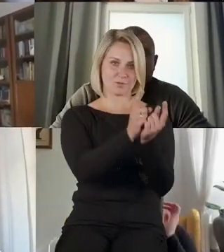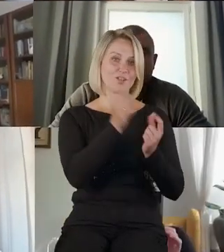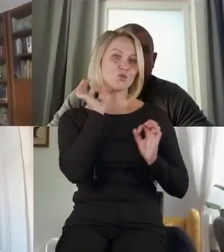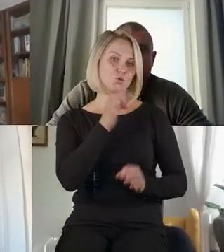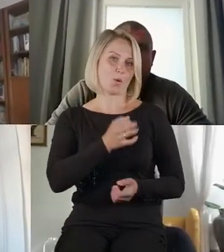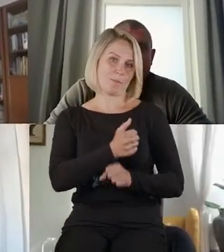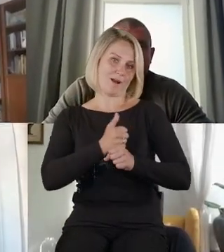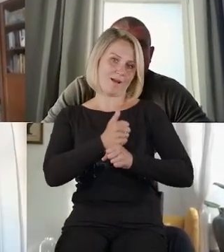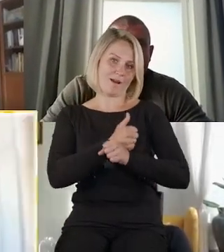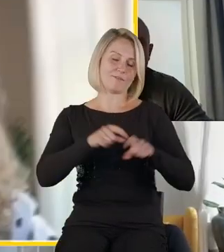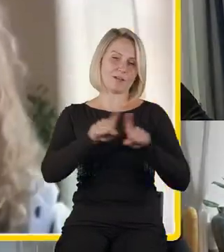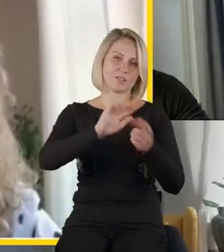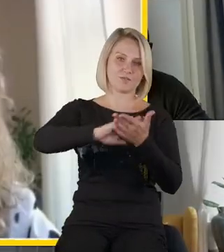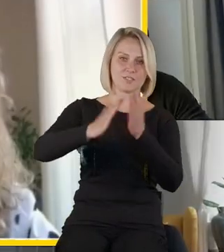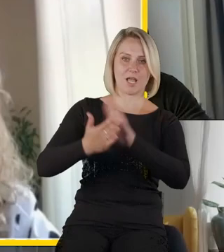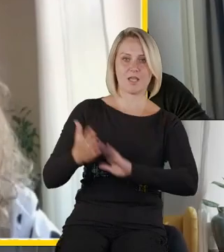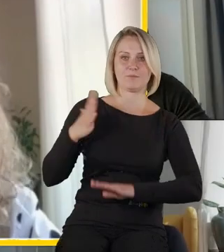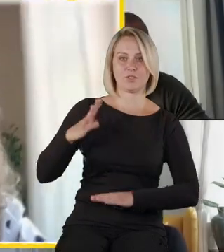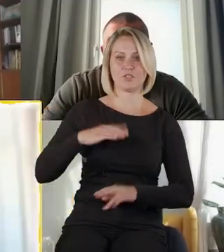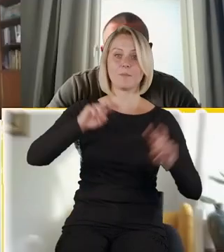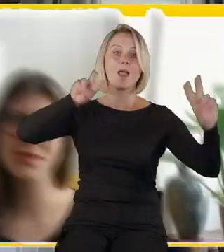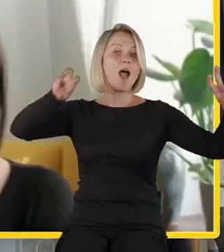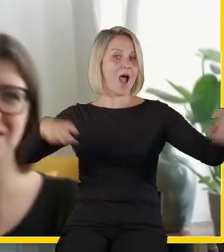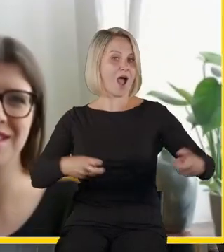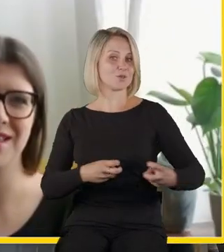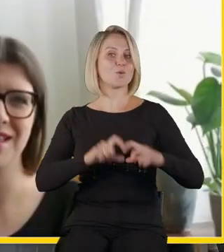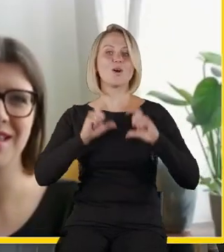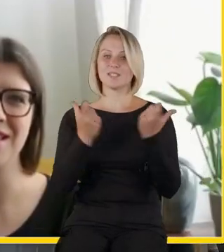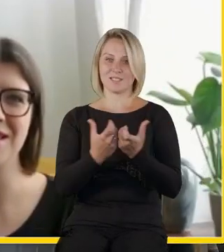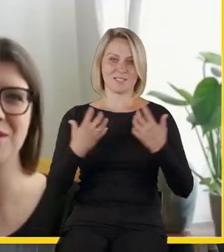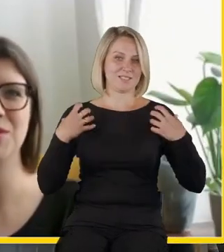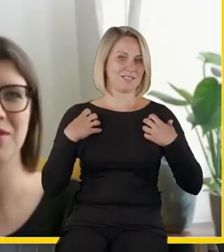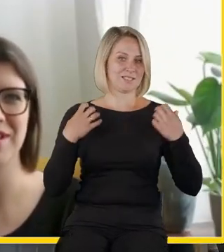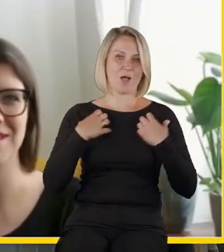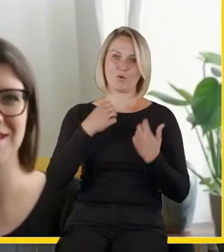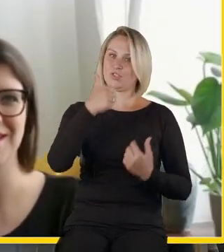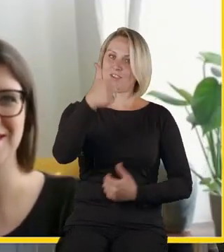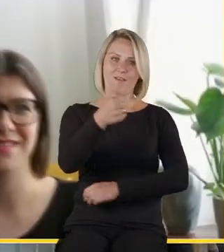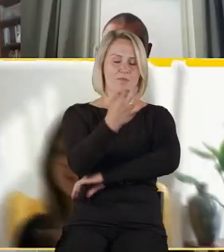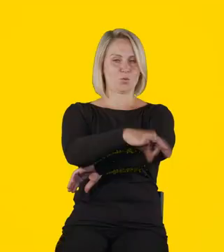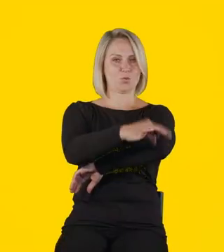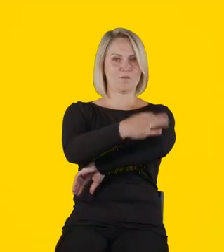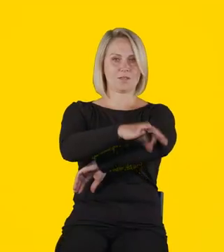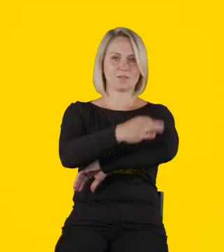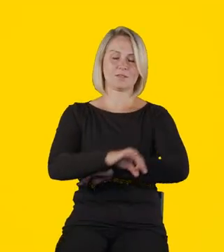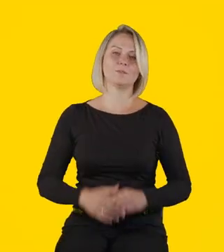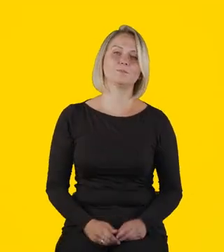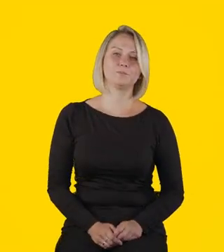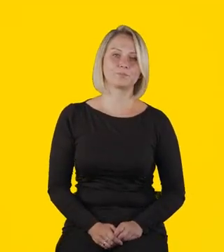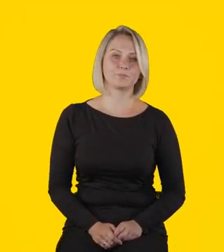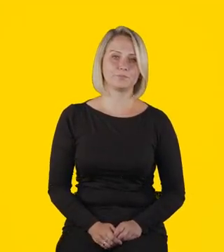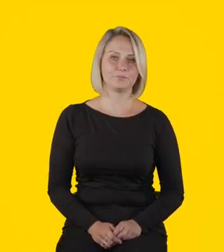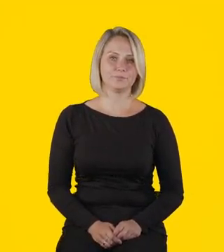kawę i siebie nawzajem. Nasze hasło to całe życie, jeden uniwersytet.